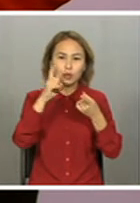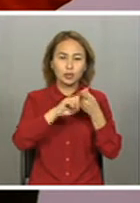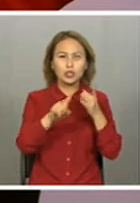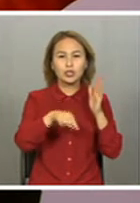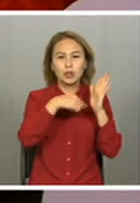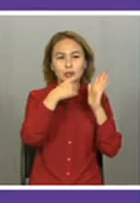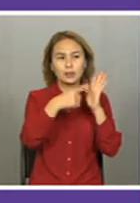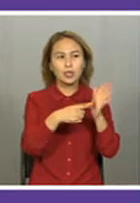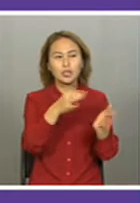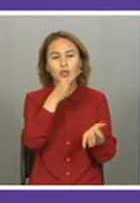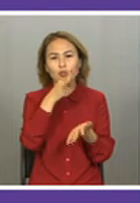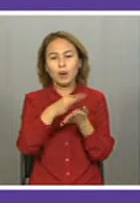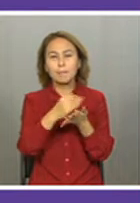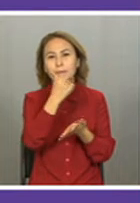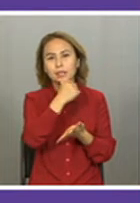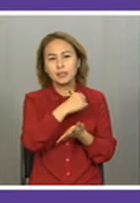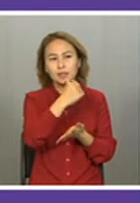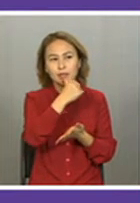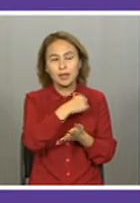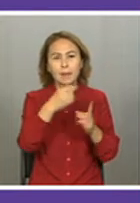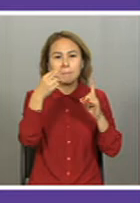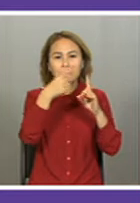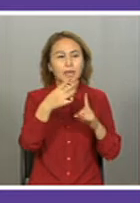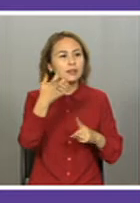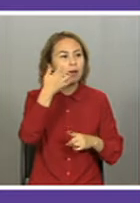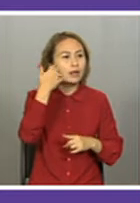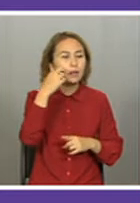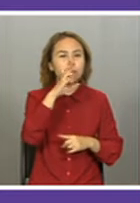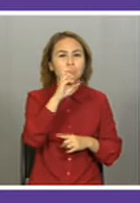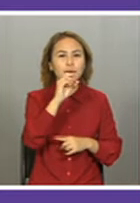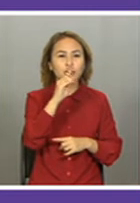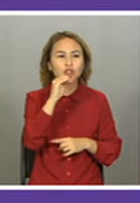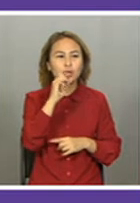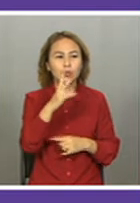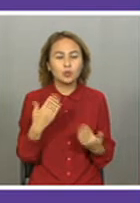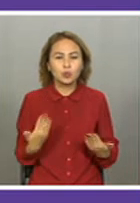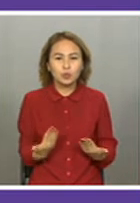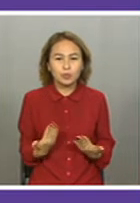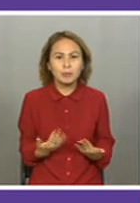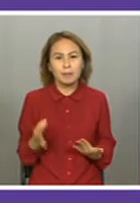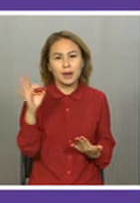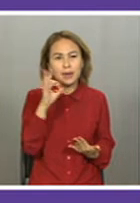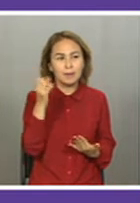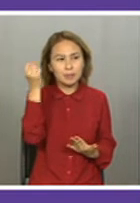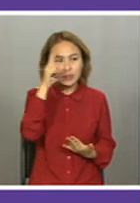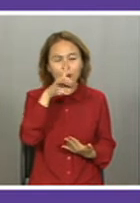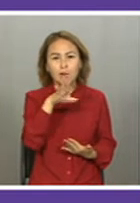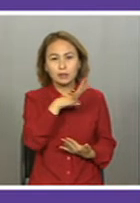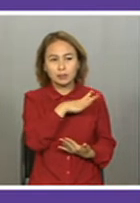беріңдер. Мәтін арқылы Бекжанның өмір баянын біле алдыңдар ма?